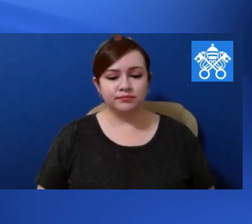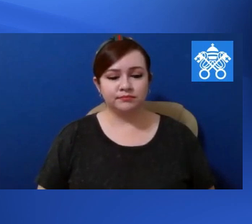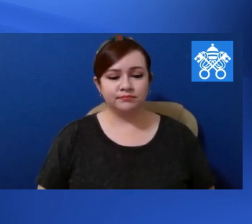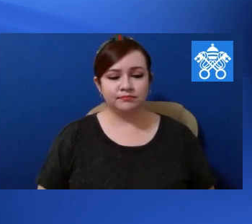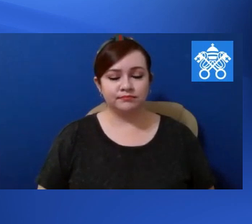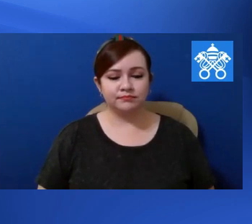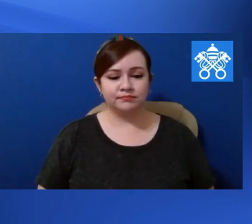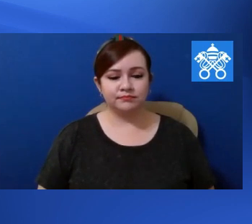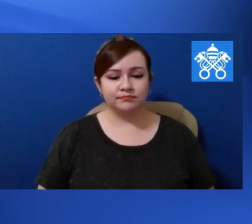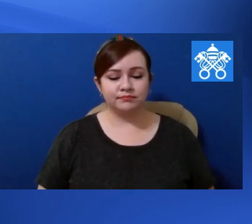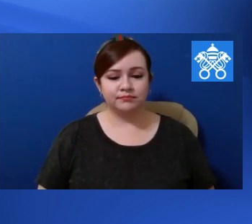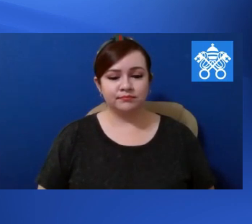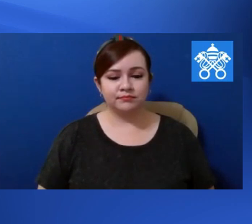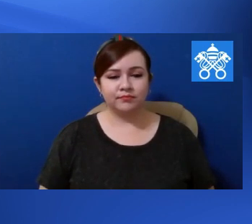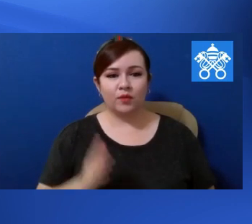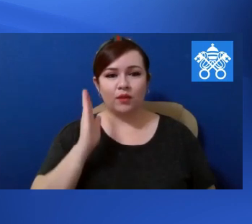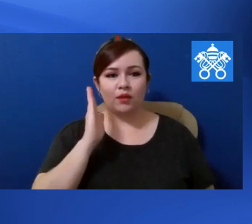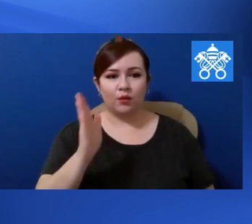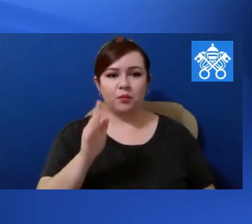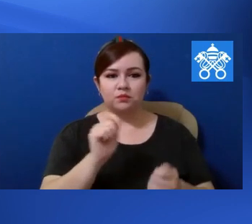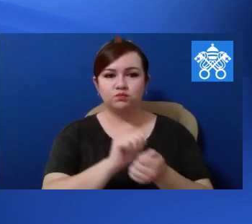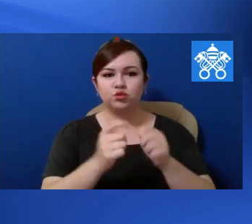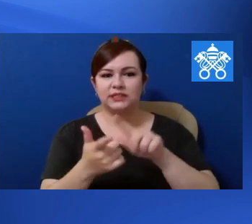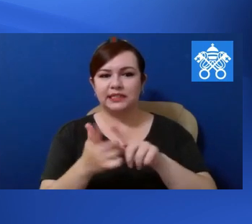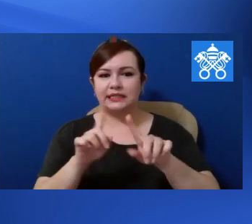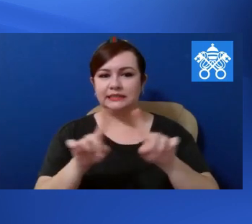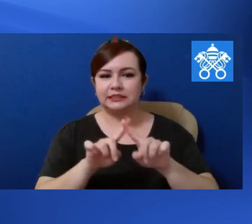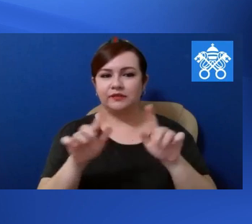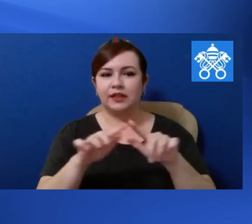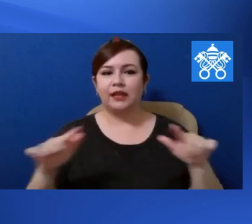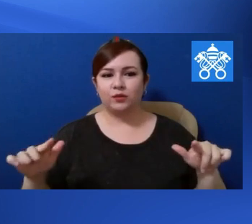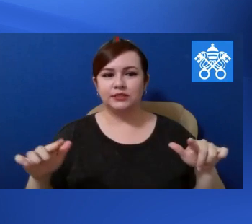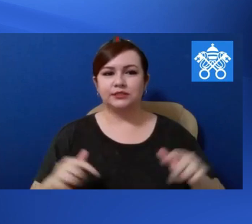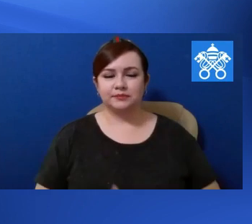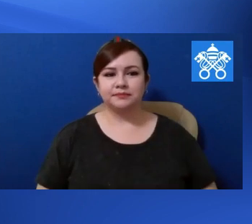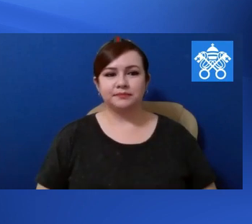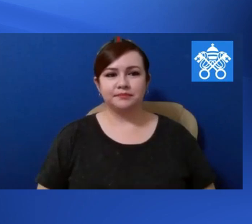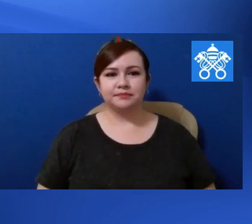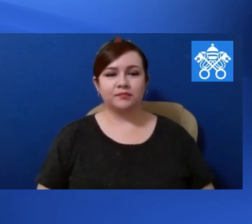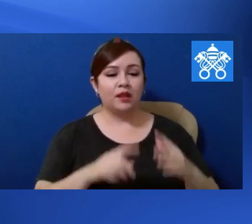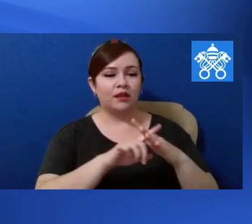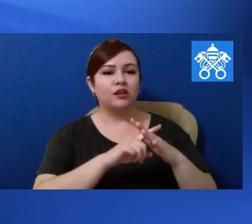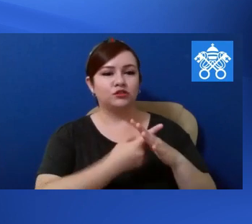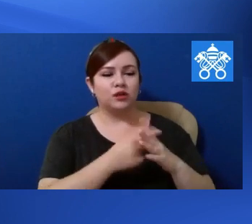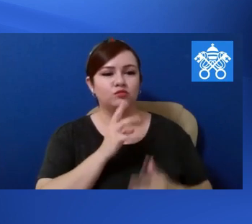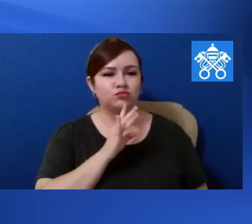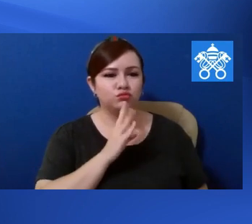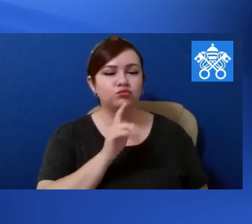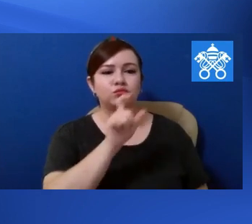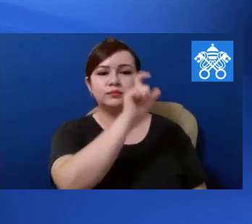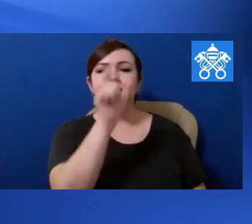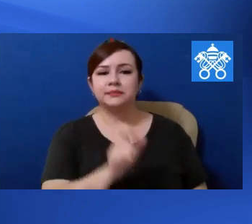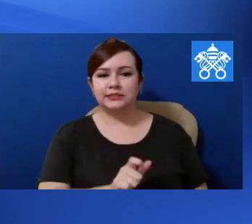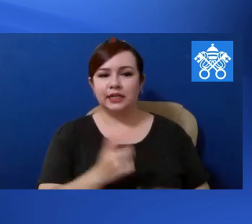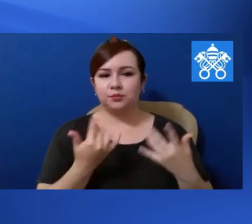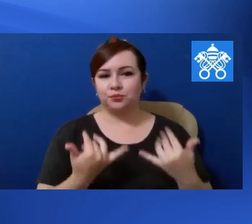Santo Padre dà ora inizio all'udienza generale introducendola con il segno della croce e il saluto liturgico. Disponiamoci ad accogliere